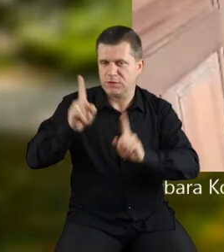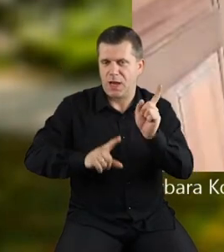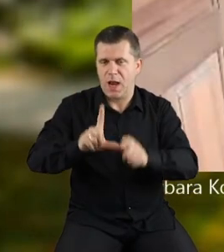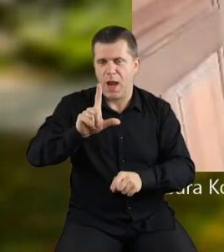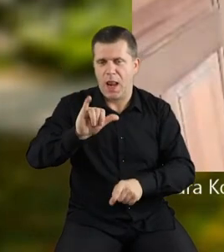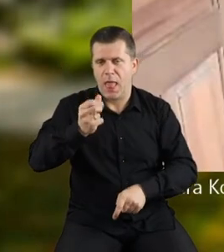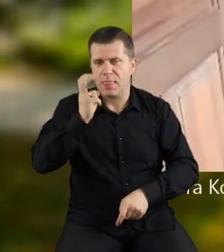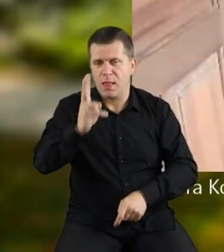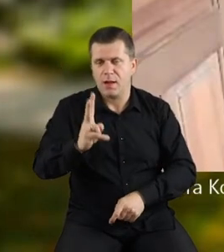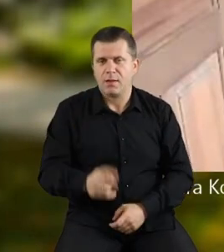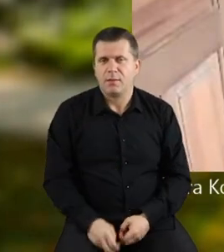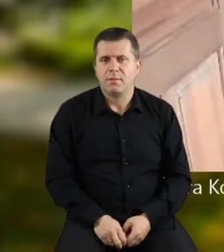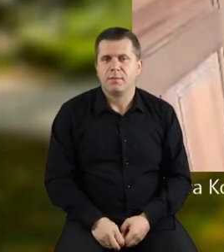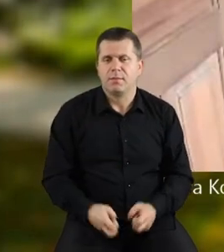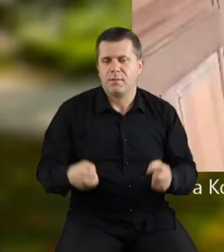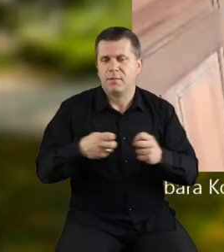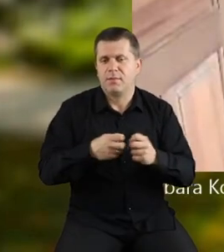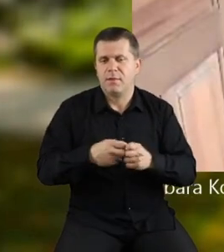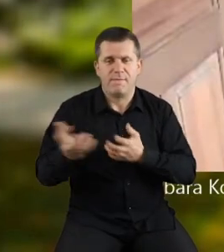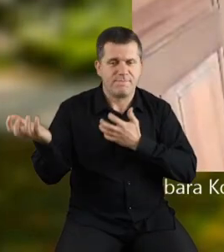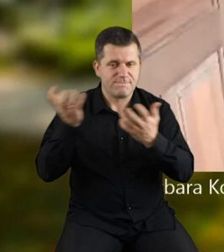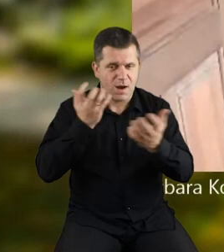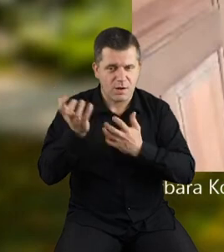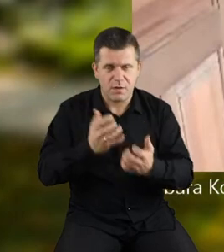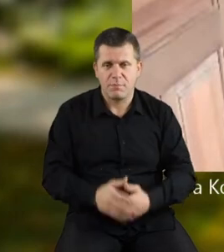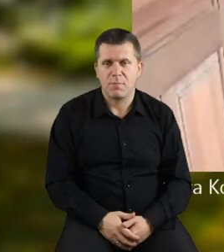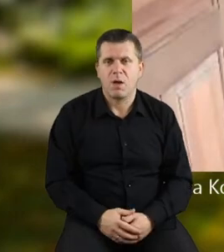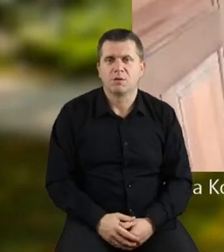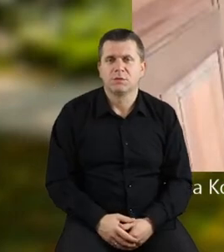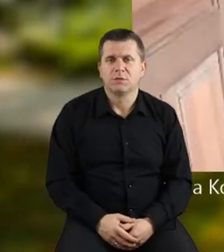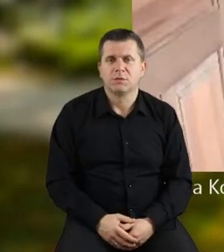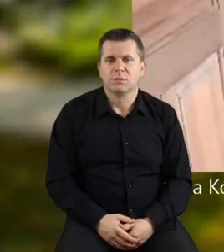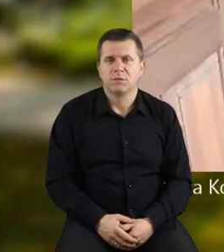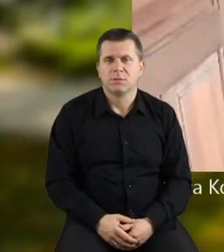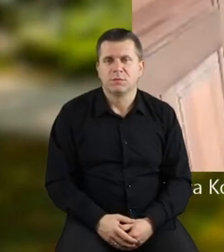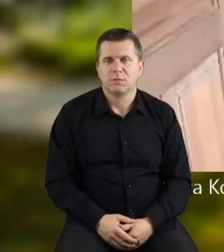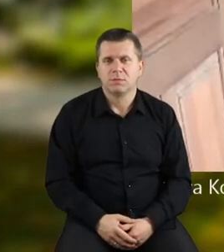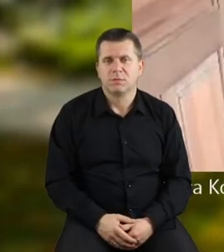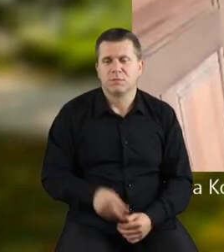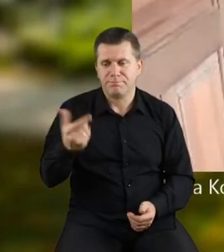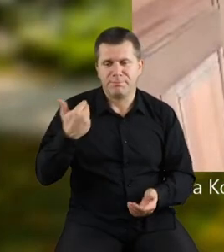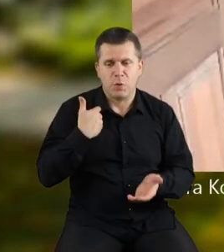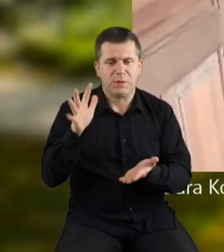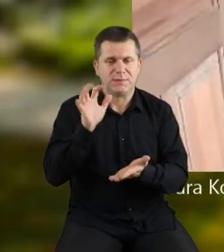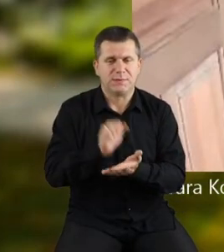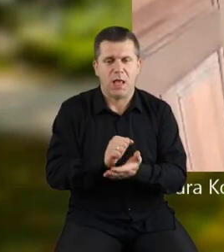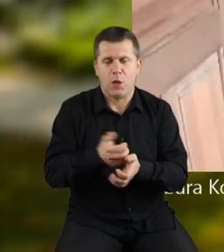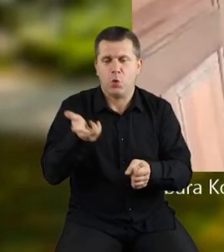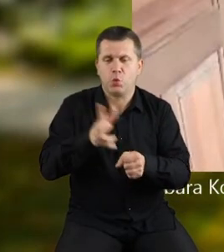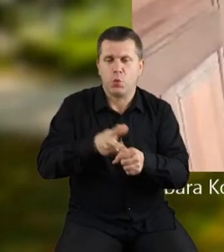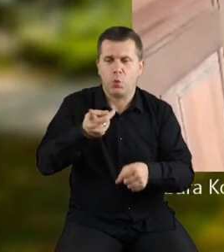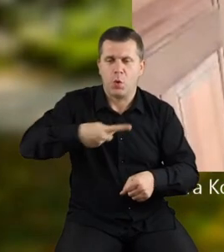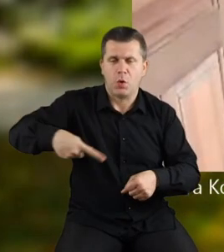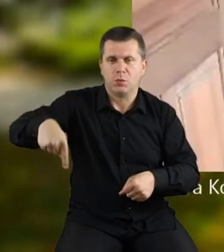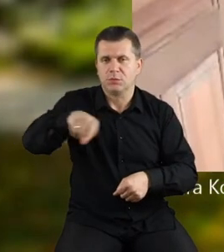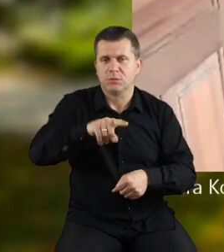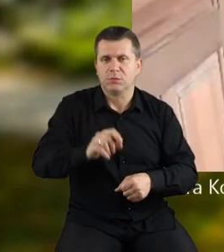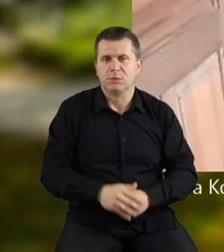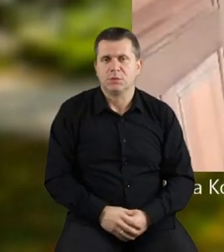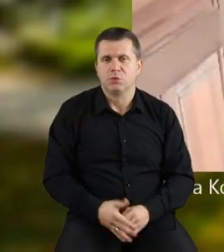mi czasami linki z wiadomością, że się zajęły